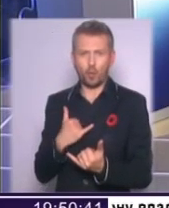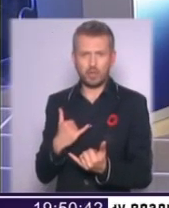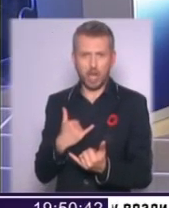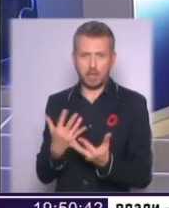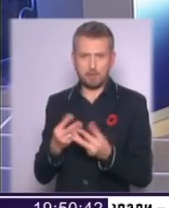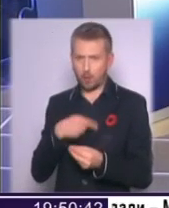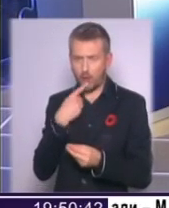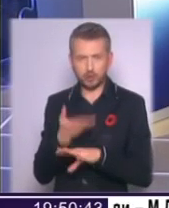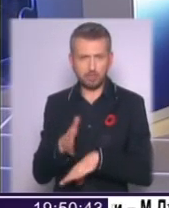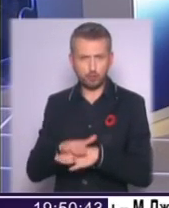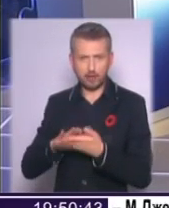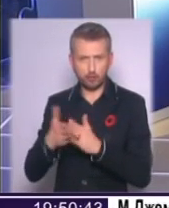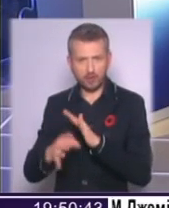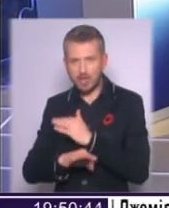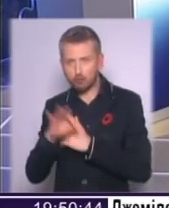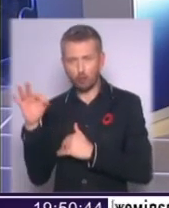кажучи, непроста ситуація на Сході.